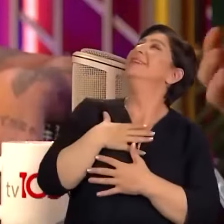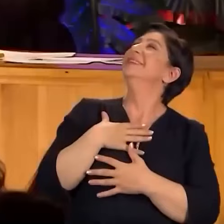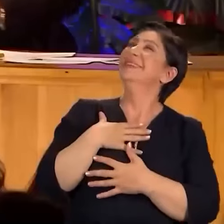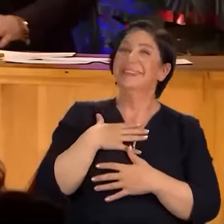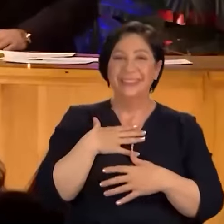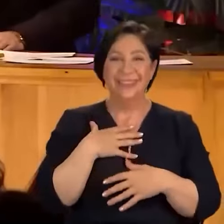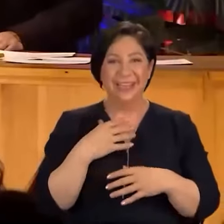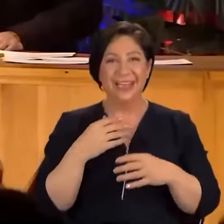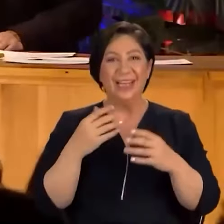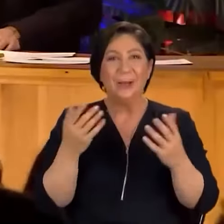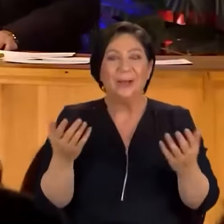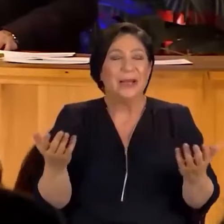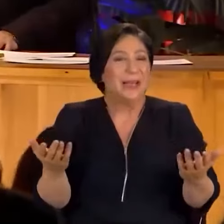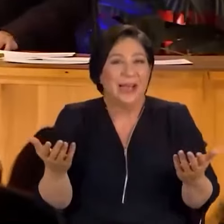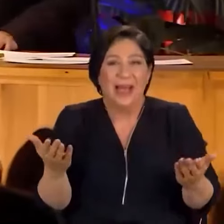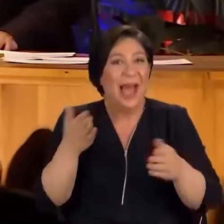ve